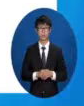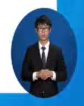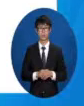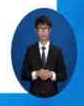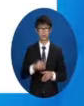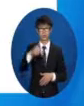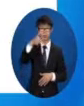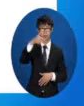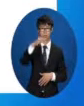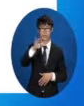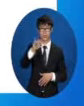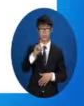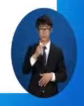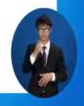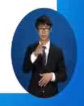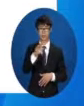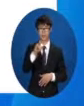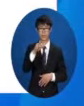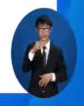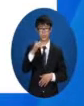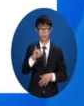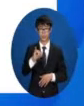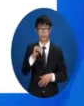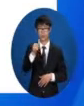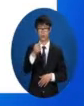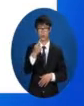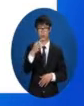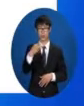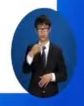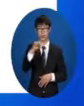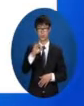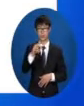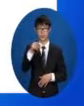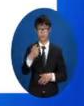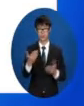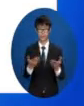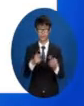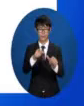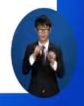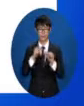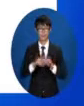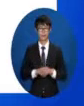주식회사 인베티 홀딩스에서 머시닝 센터 조작원을 모집합니다.